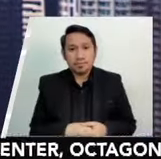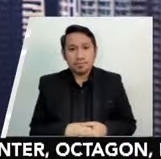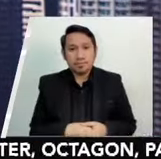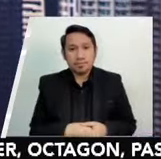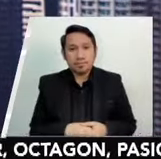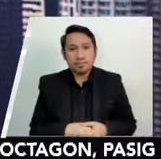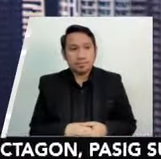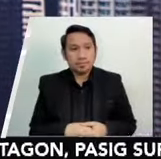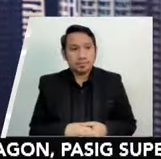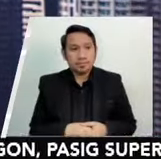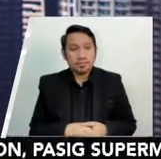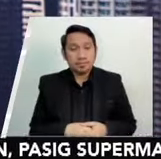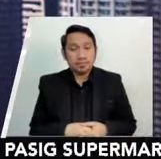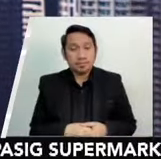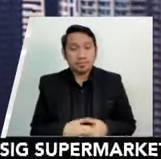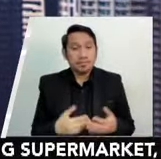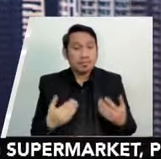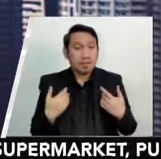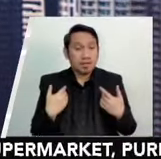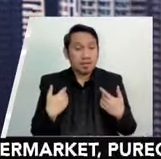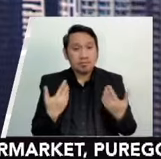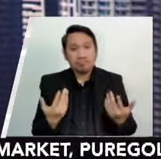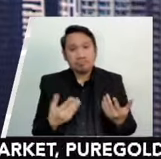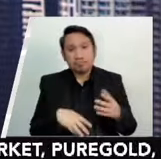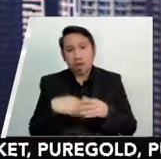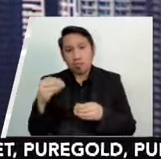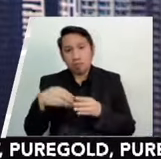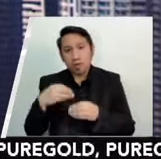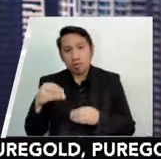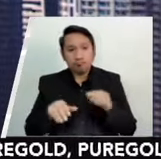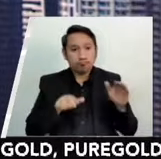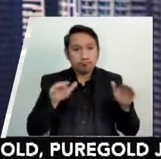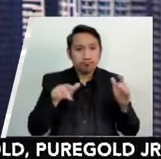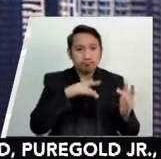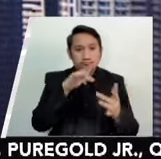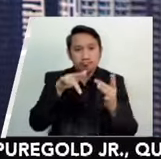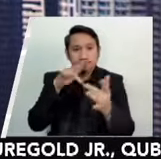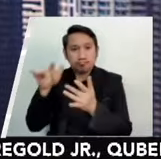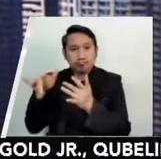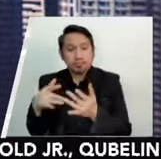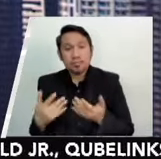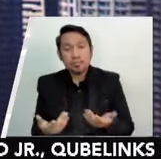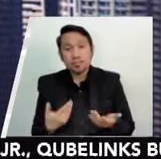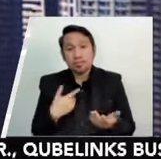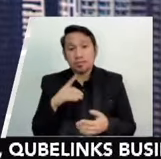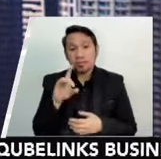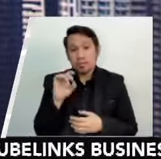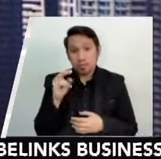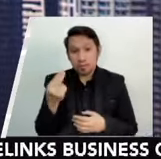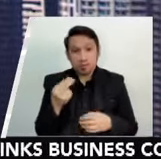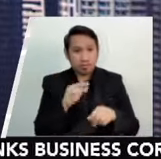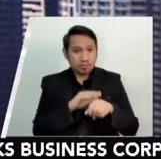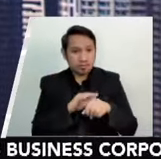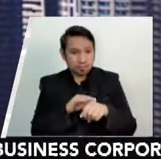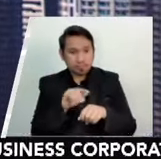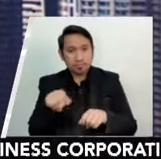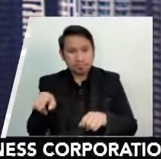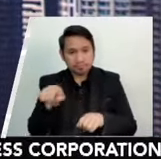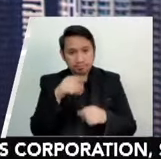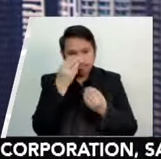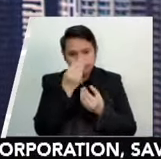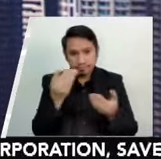Ngayong kaliwat kanan ng mga summer outing sa mga swimming pool, may paalala ang Department of Health. Alamin sa unang balita ni Oscar